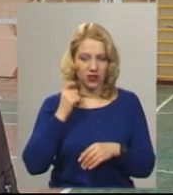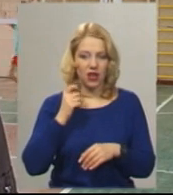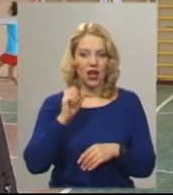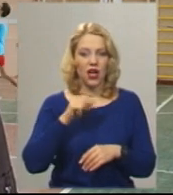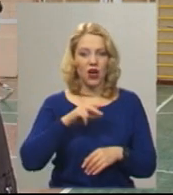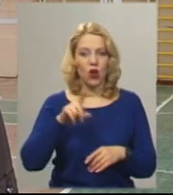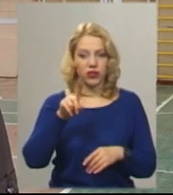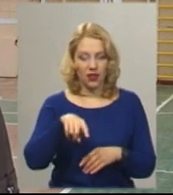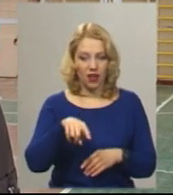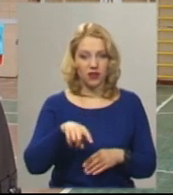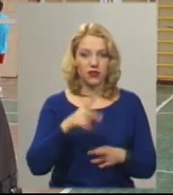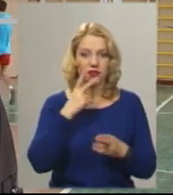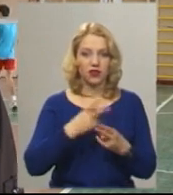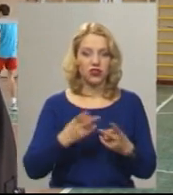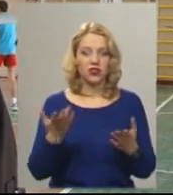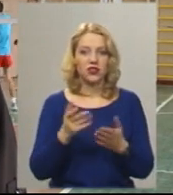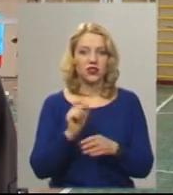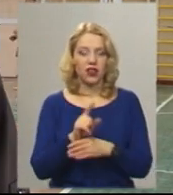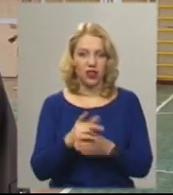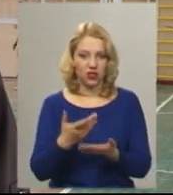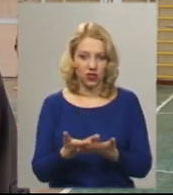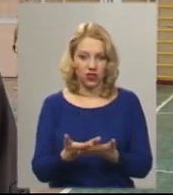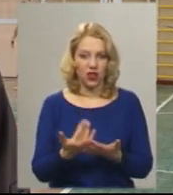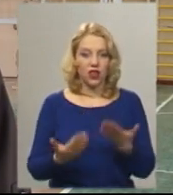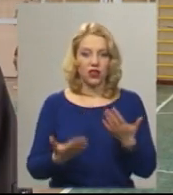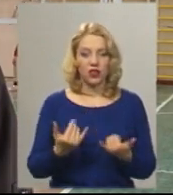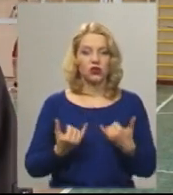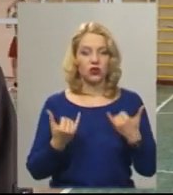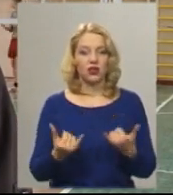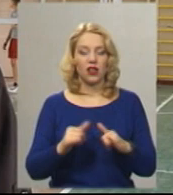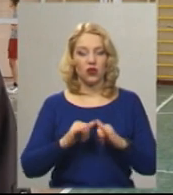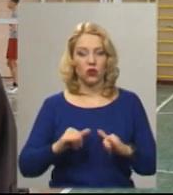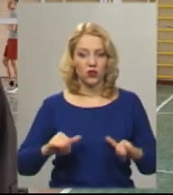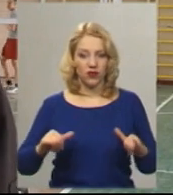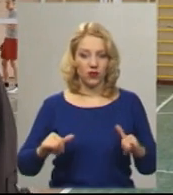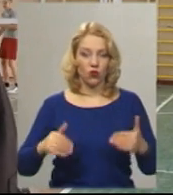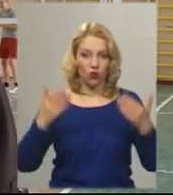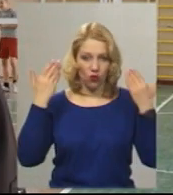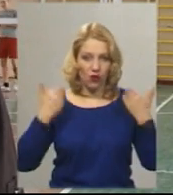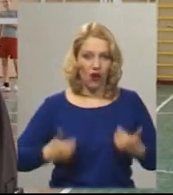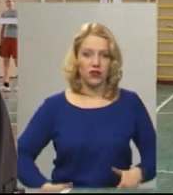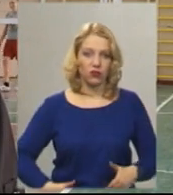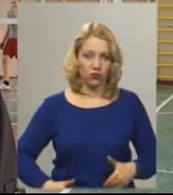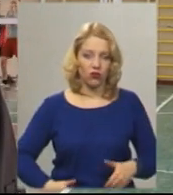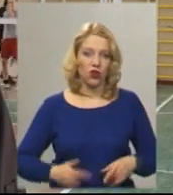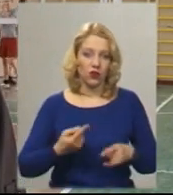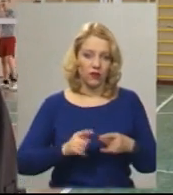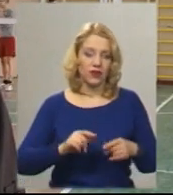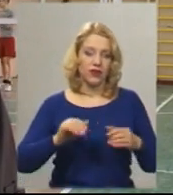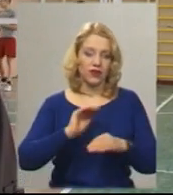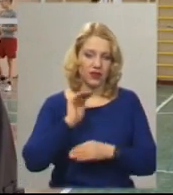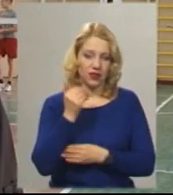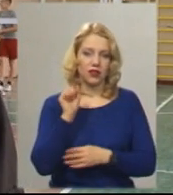Однак, дивлячись які задачі, якщо для розвитку організму дитина